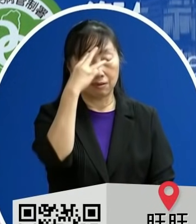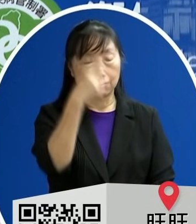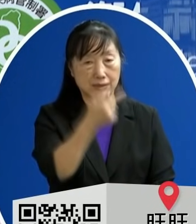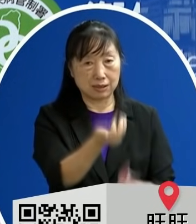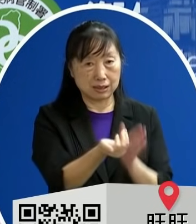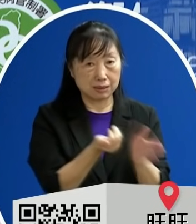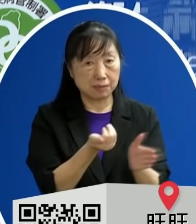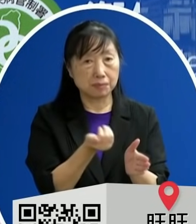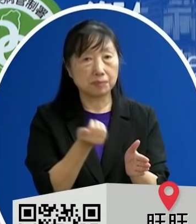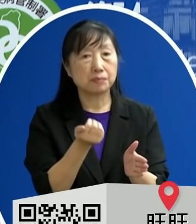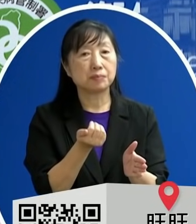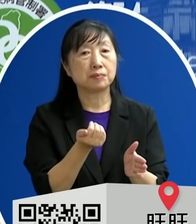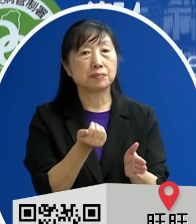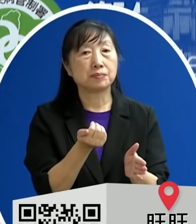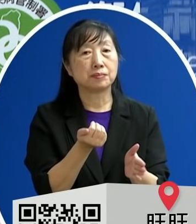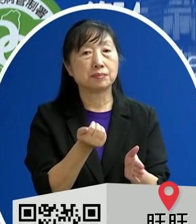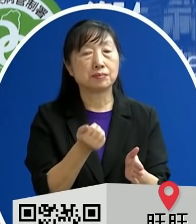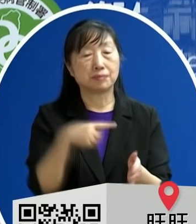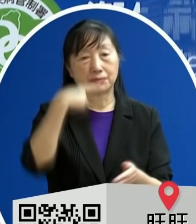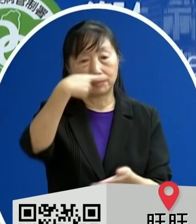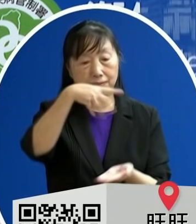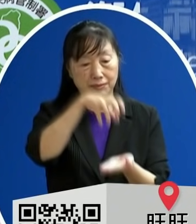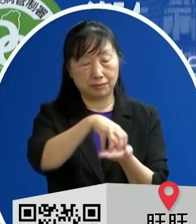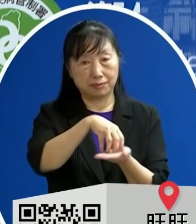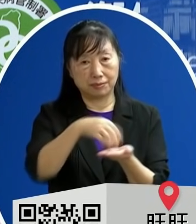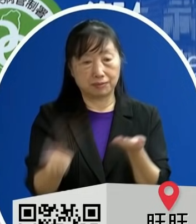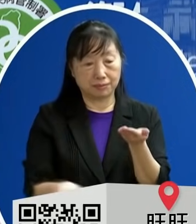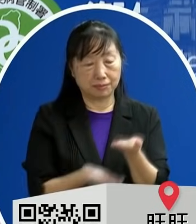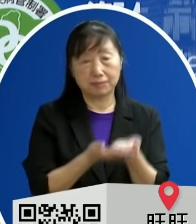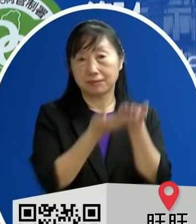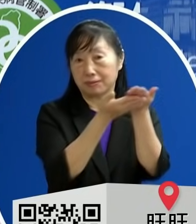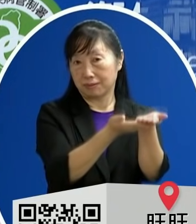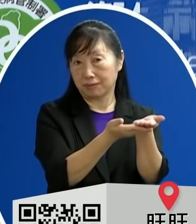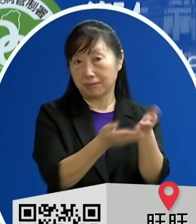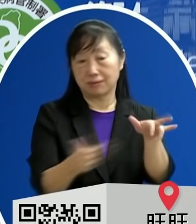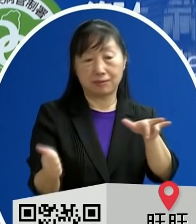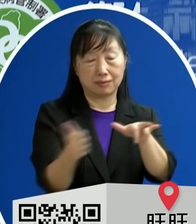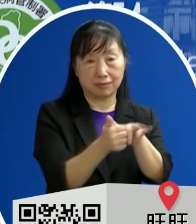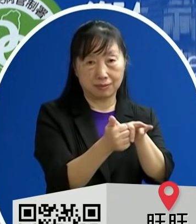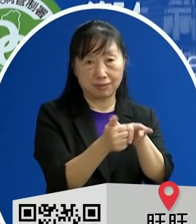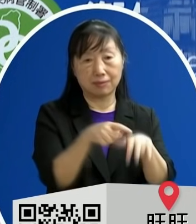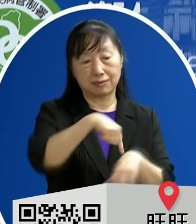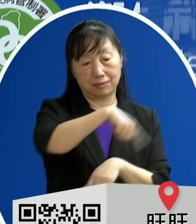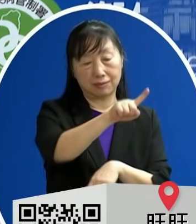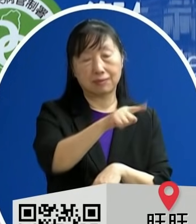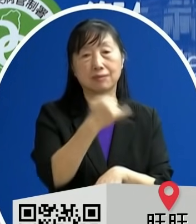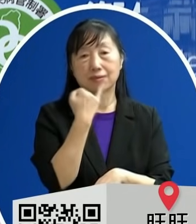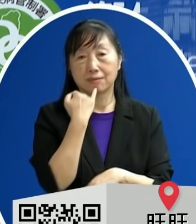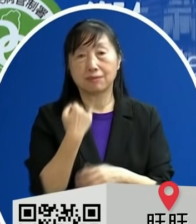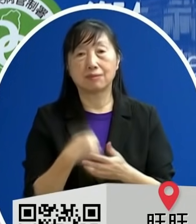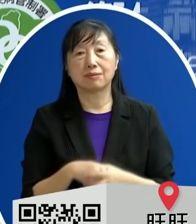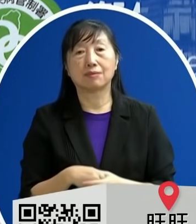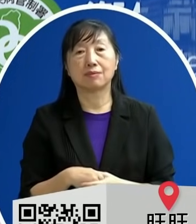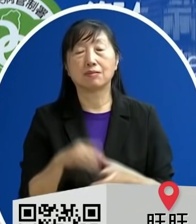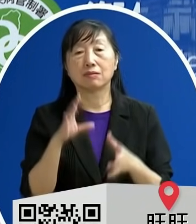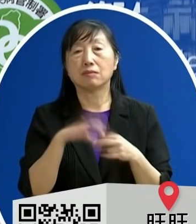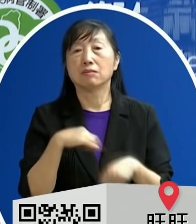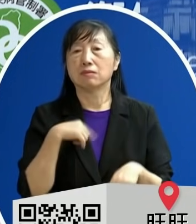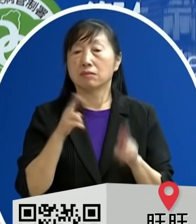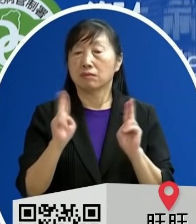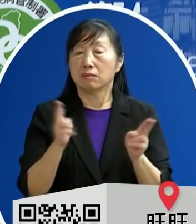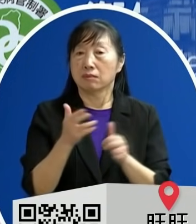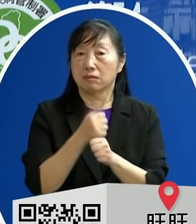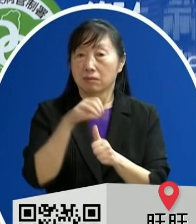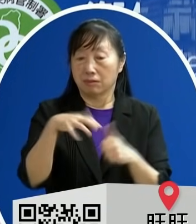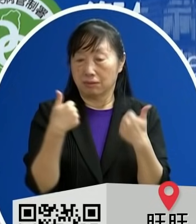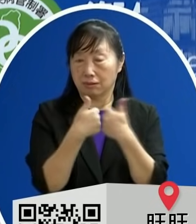要求旅客持三日内的检测阴性证明才能登机赴离岛。那这个我们在指挥中心的